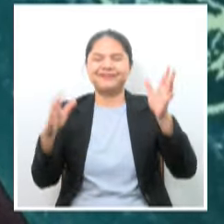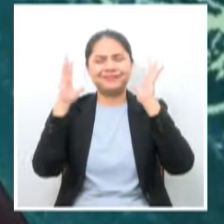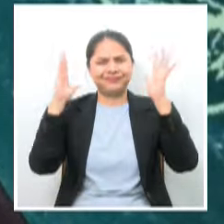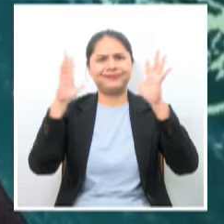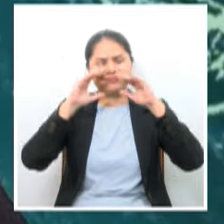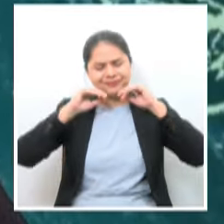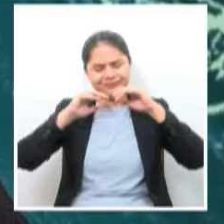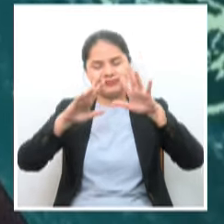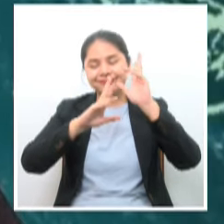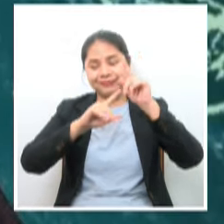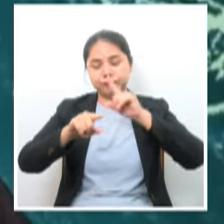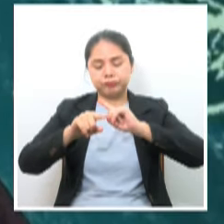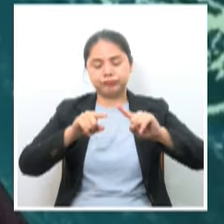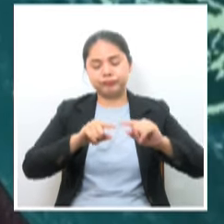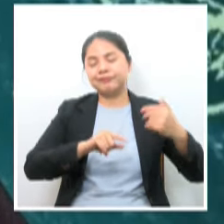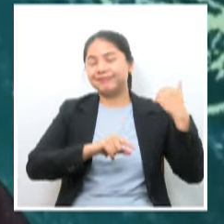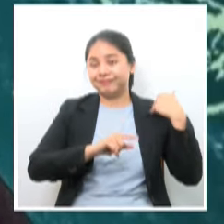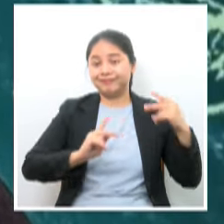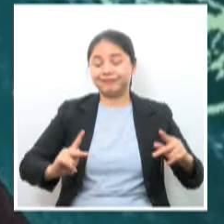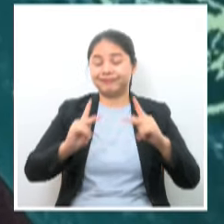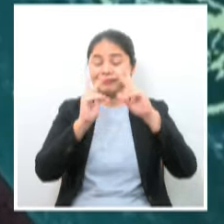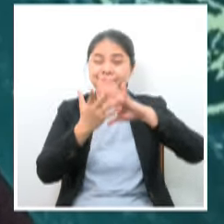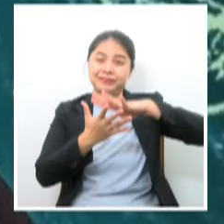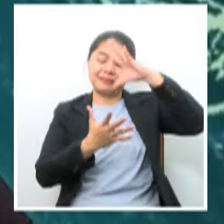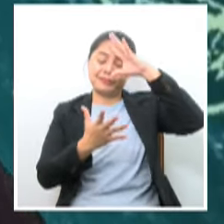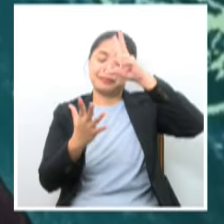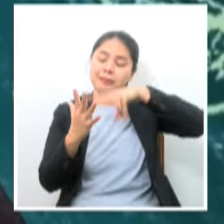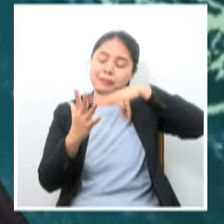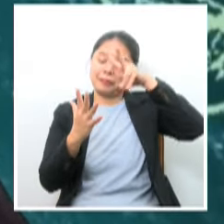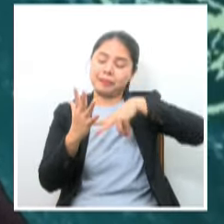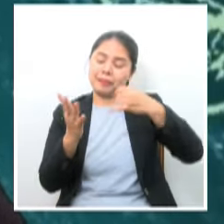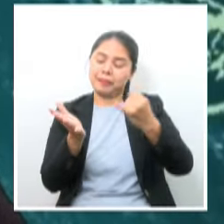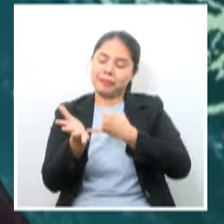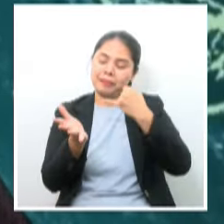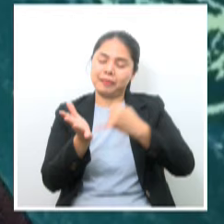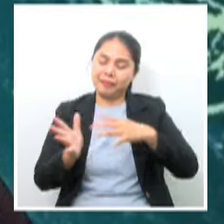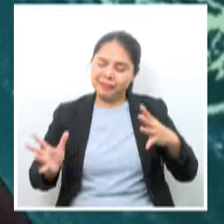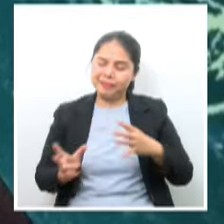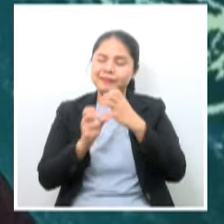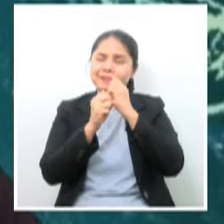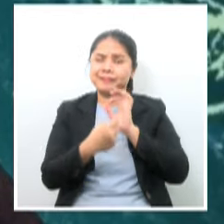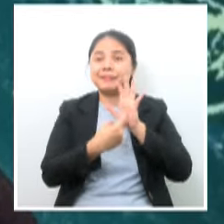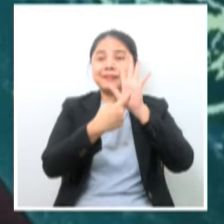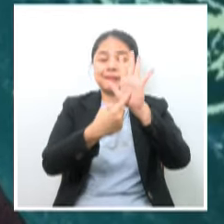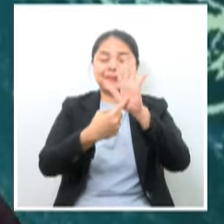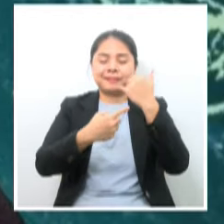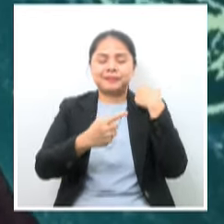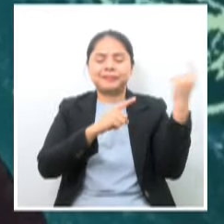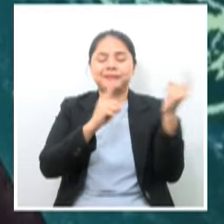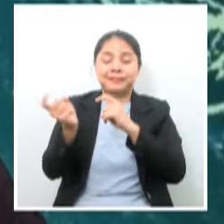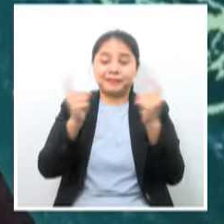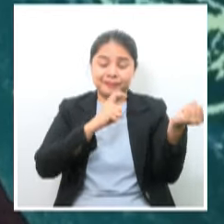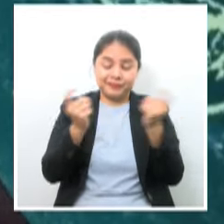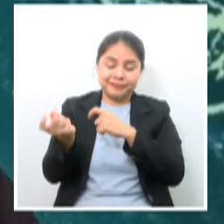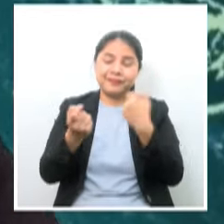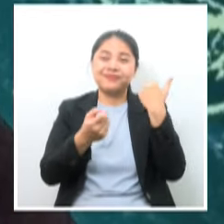ข่าวจากสพฐแล้วก็กระทรวงศึกษาธิการนะครับแบบย่อยง่ายเข้าใจง่ายนะครับแล้วก็อาจจะมีช่วงถามตอบระหว่